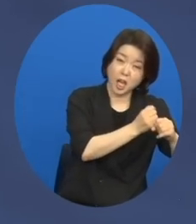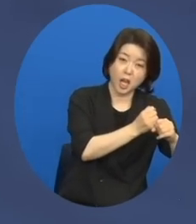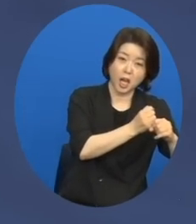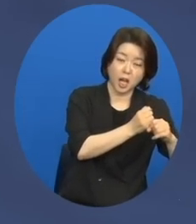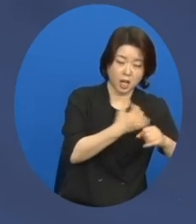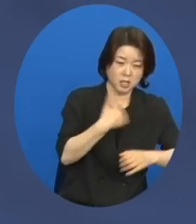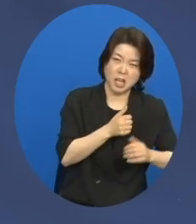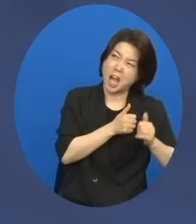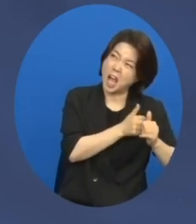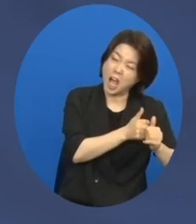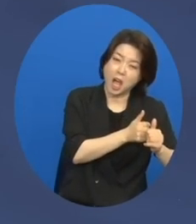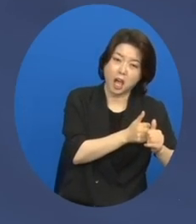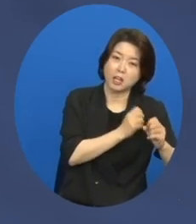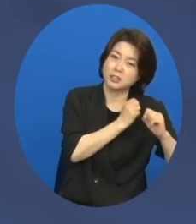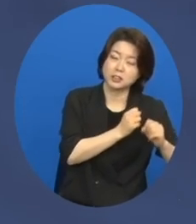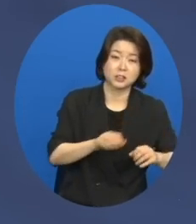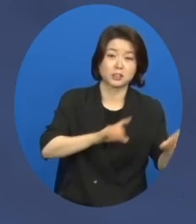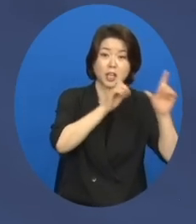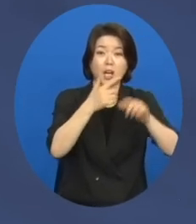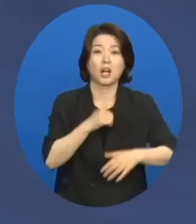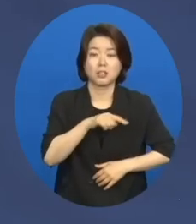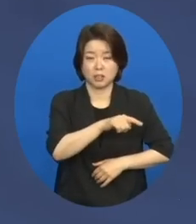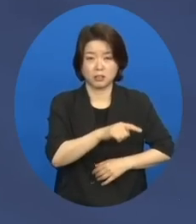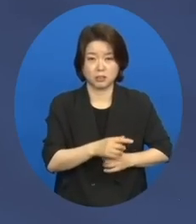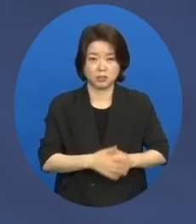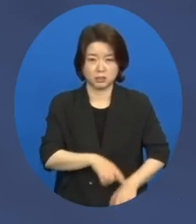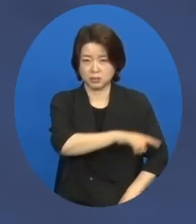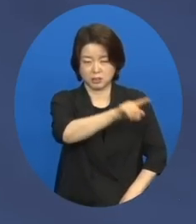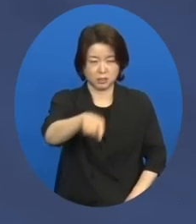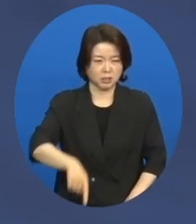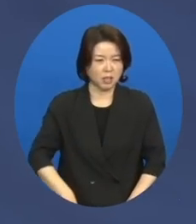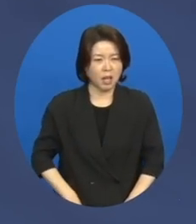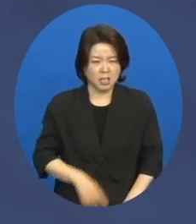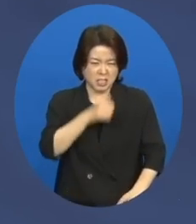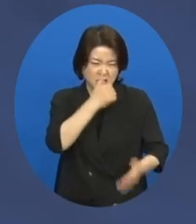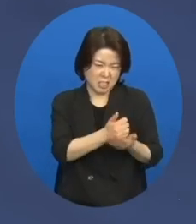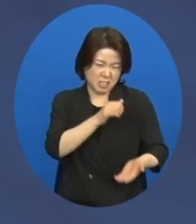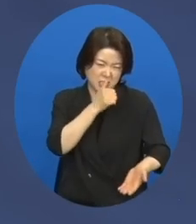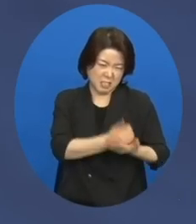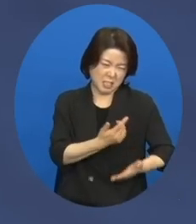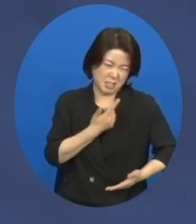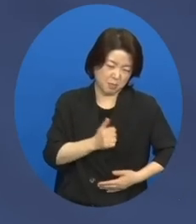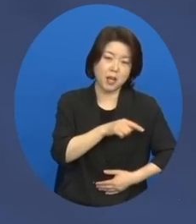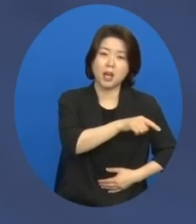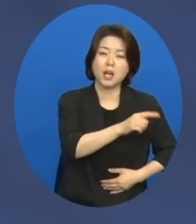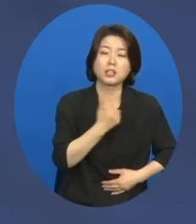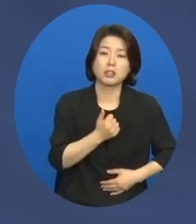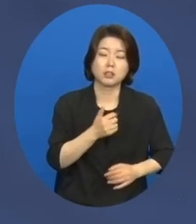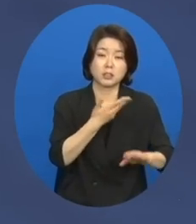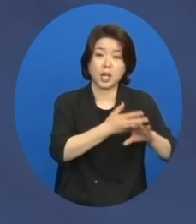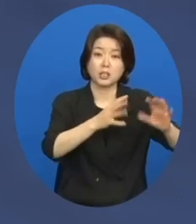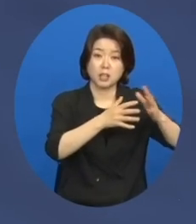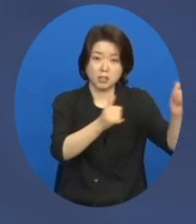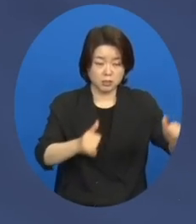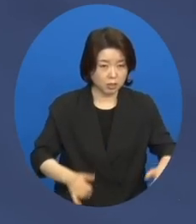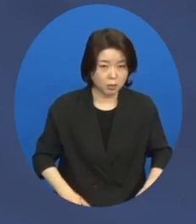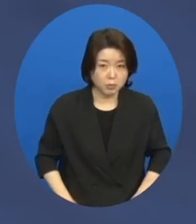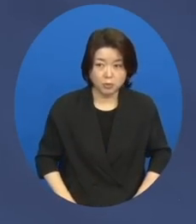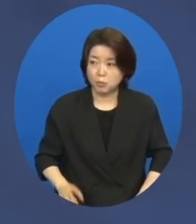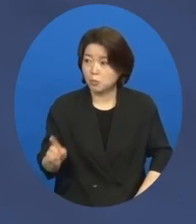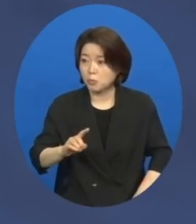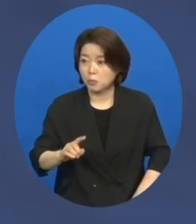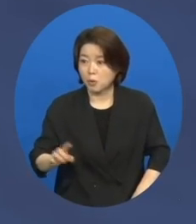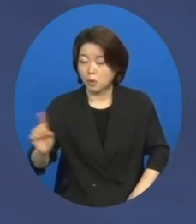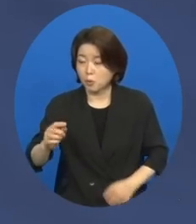육체에 속해가지고 그렇게 살아가던, 질펀하게 죄밖에는 알지 못하던 이방인들이, 세상에 어디